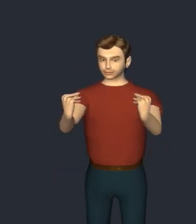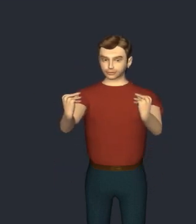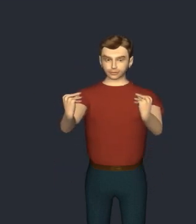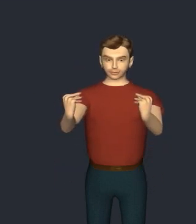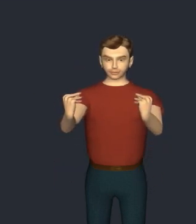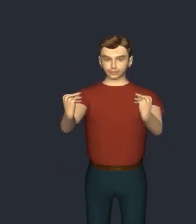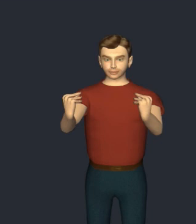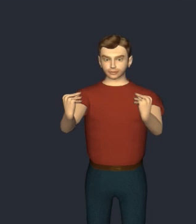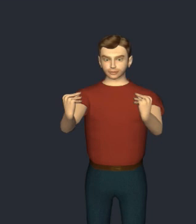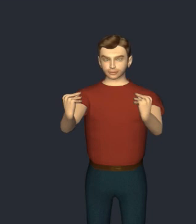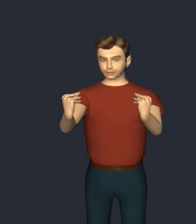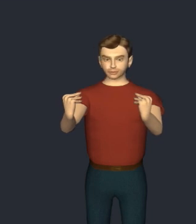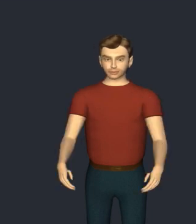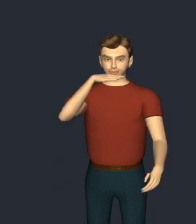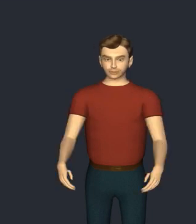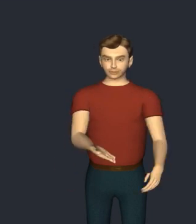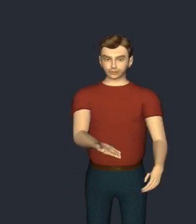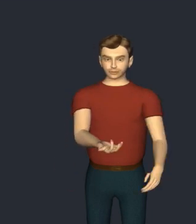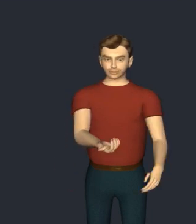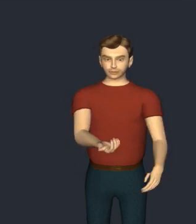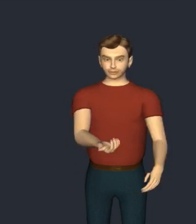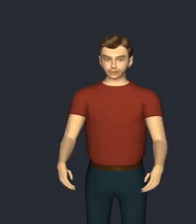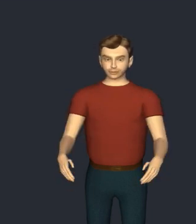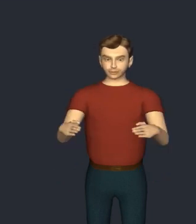බව කාලගුණ විද්‍යා දෙපාර්තමේන්තුව දන්වා සිටී.